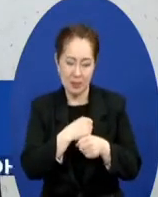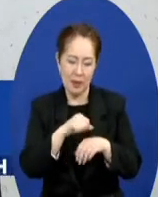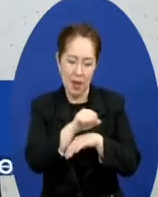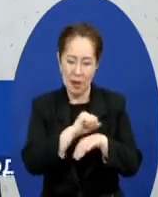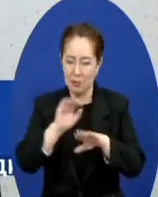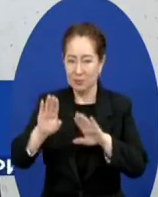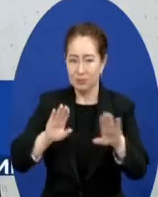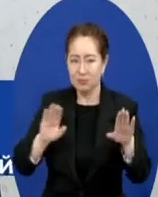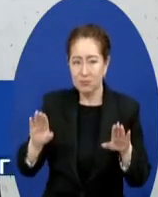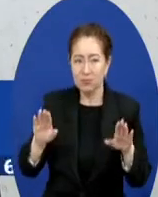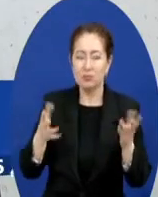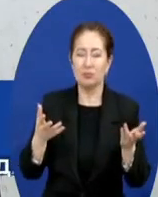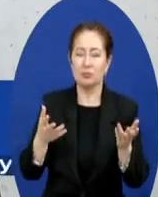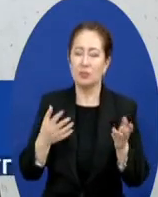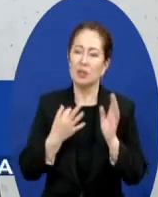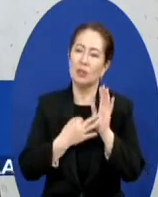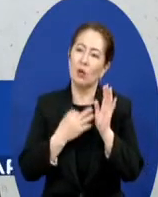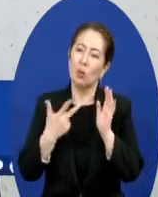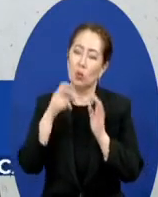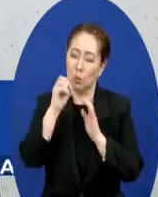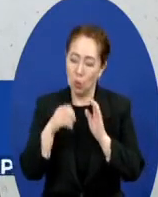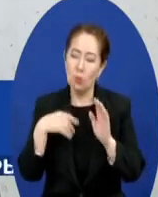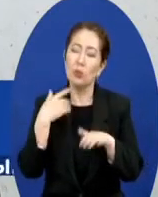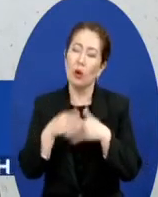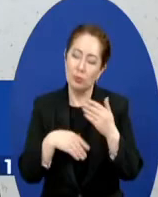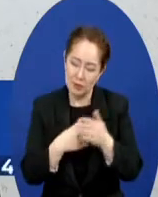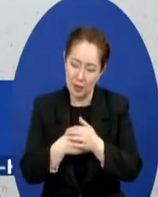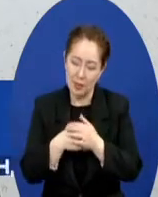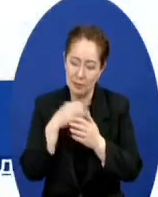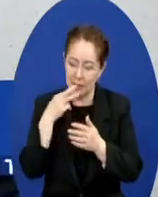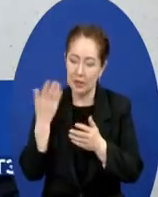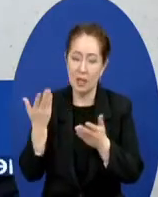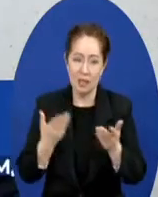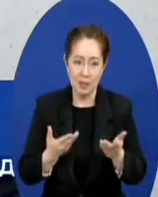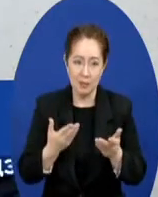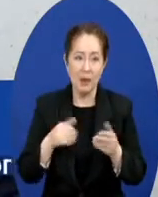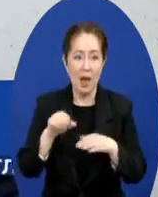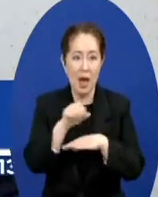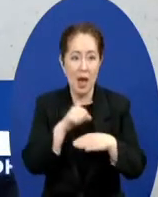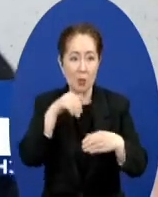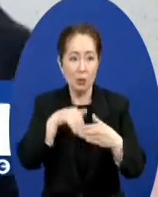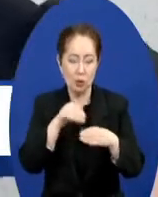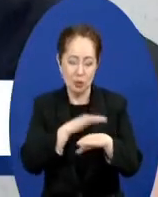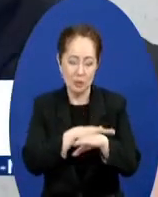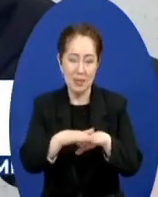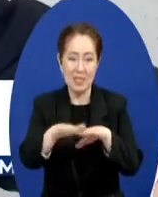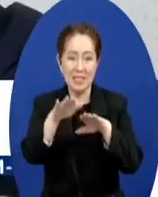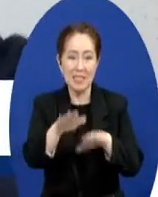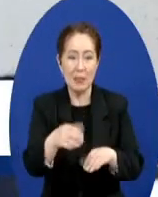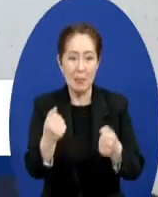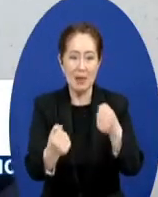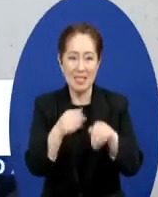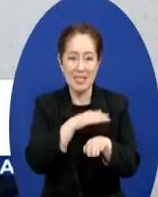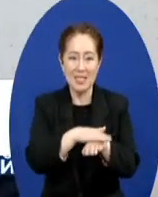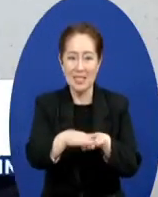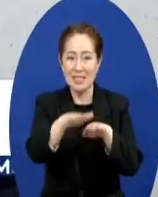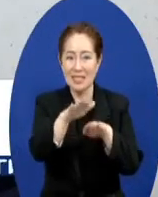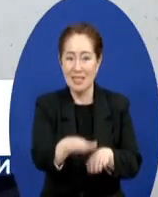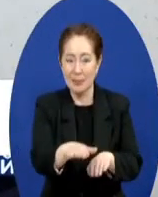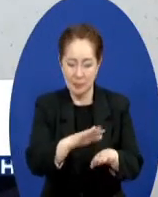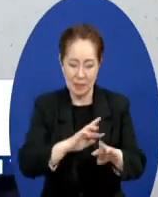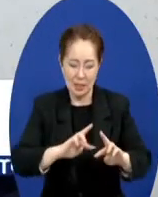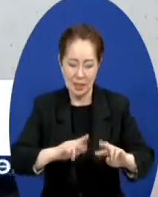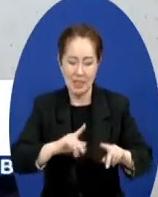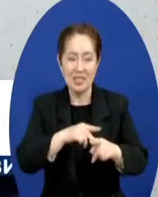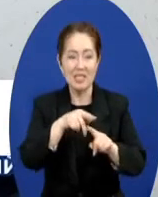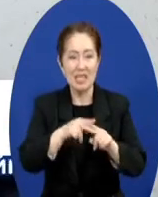айг аймгийн тухайд бол 83 орчим хөвтэй хэмжиж байгаа гэсэн мэдээлэл байгаа. Аймаг доторх авто замын одоо засвар